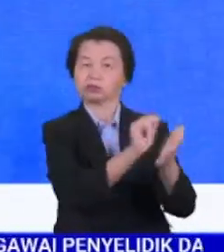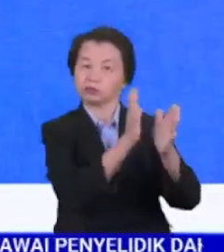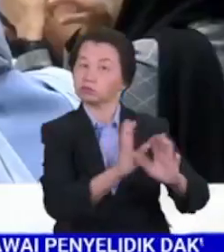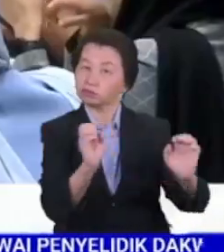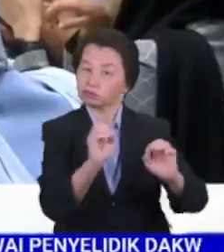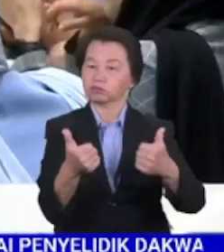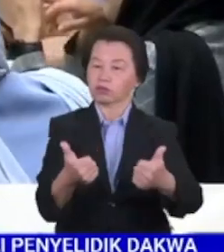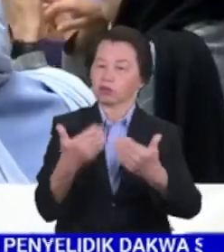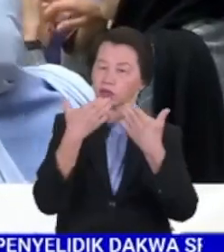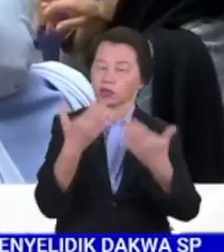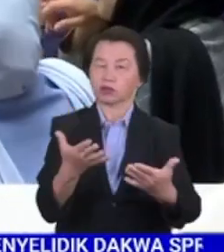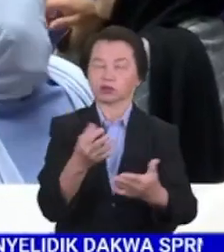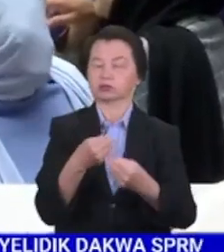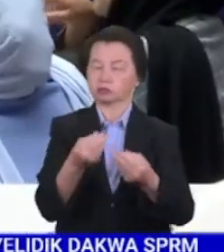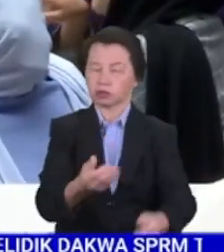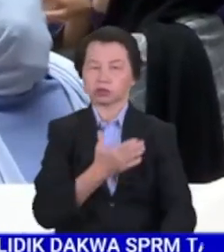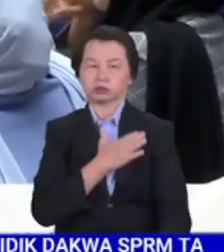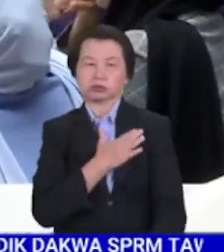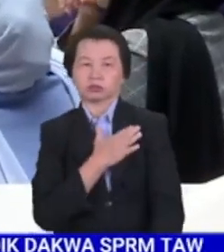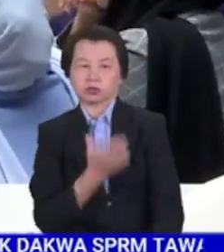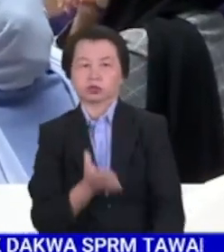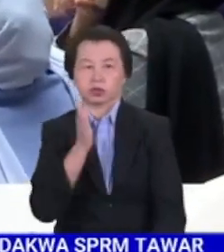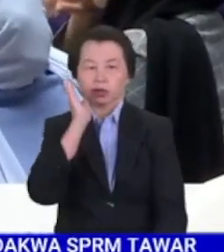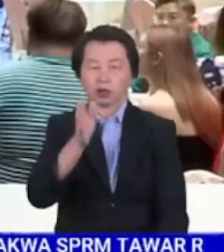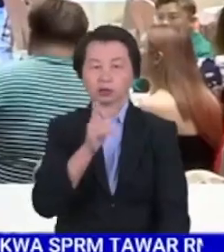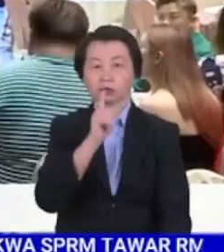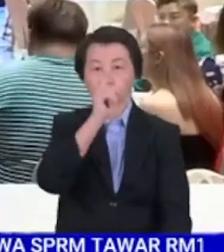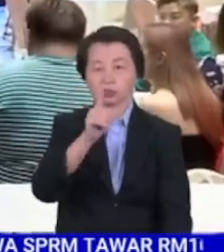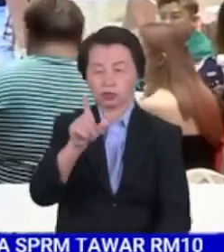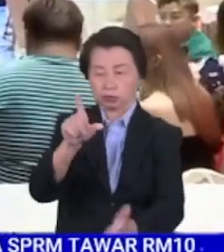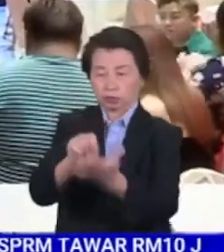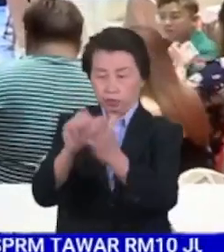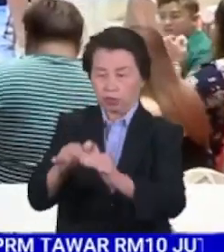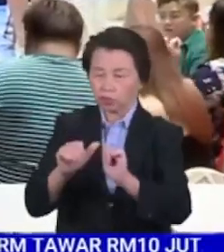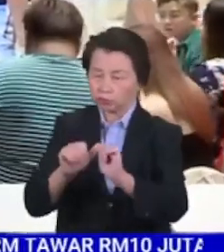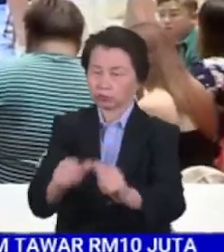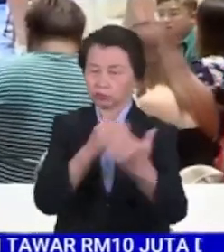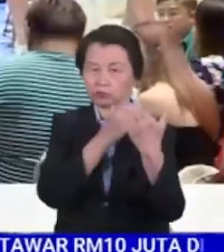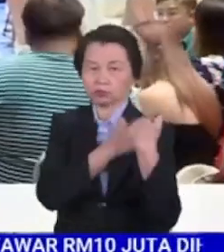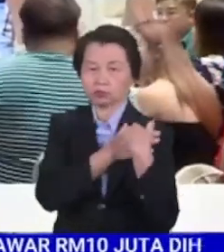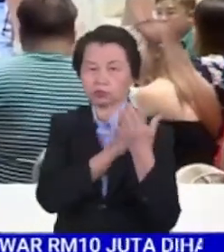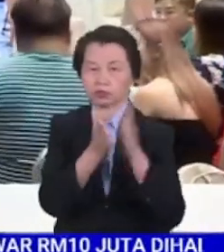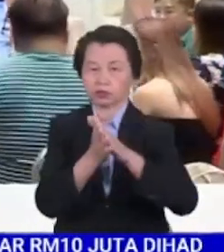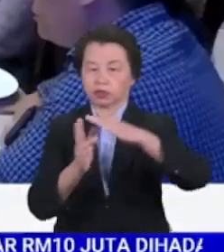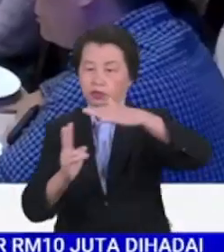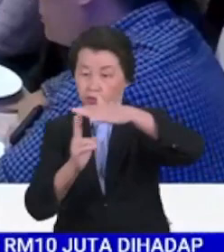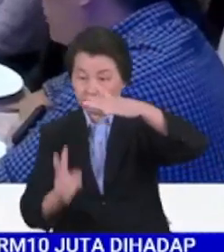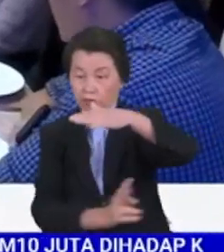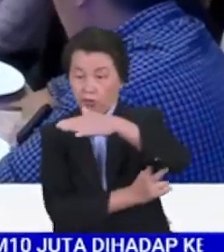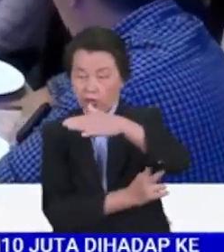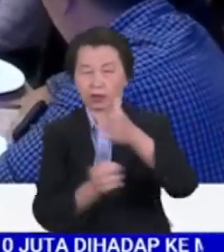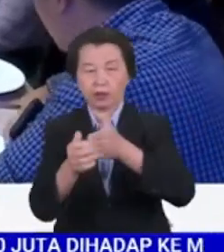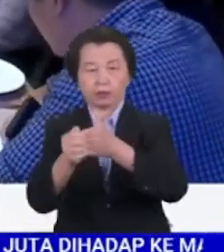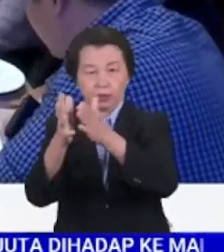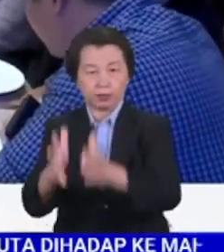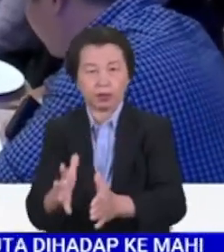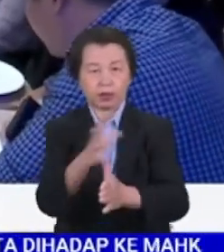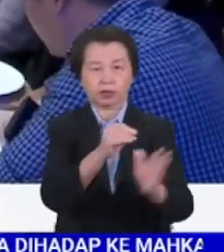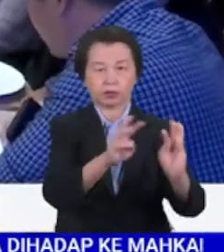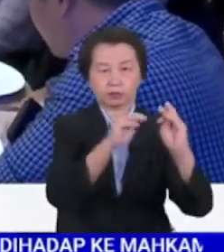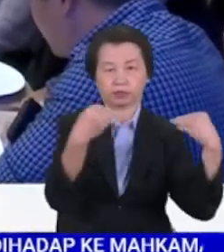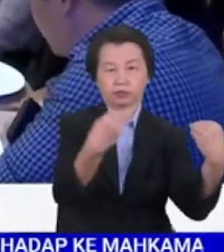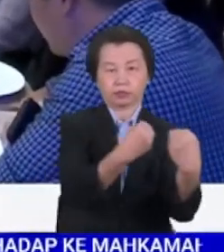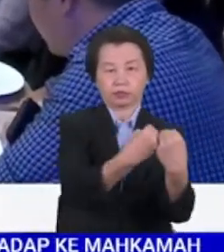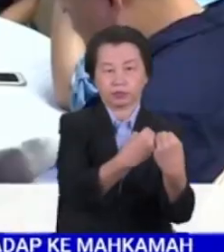media selain memberi komitmen bahawa akan memastikan media terus berperanan menjadi jambatan antara pemimpin dan